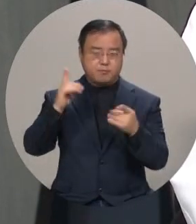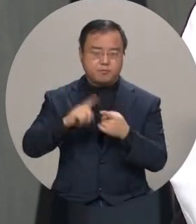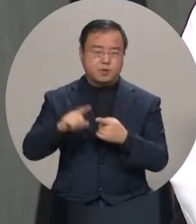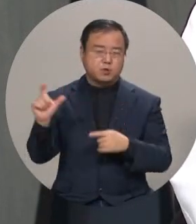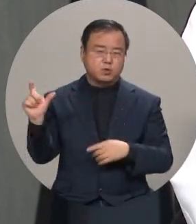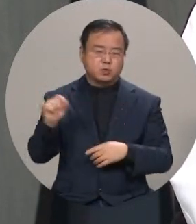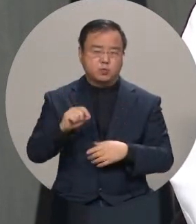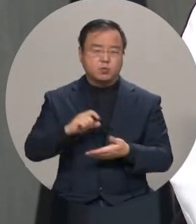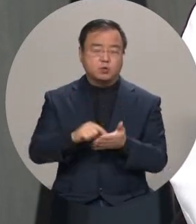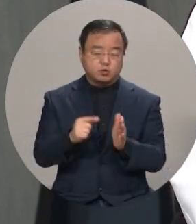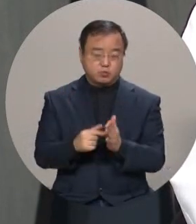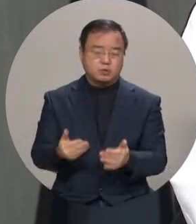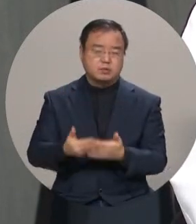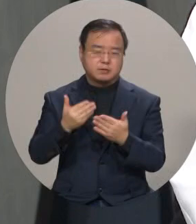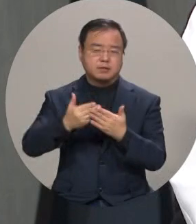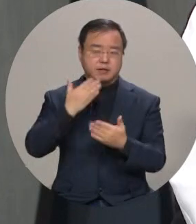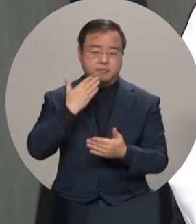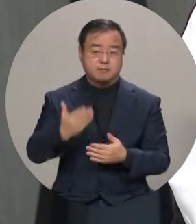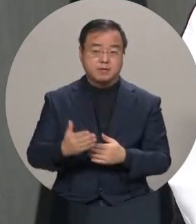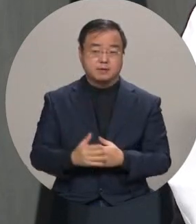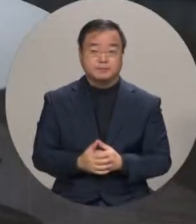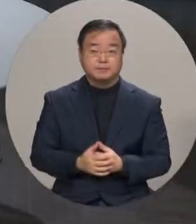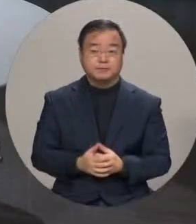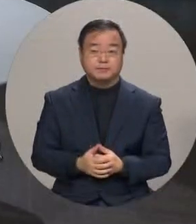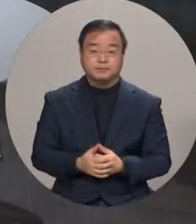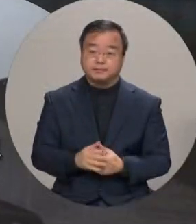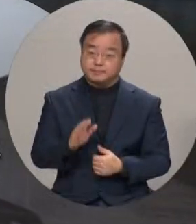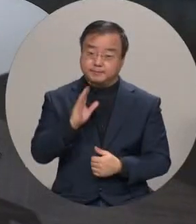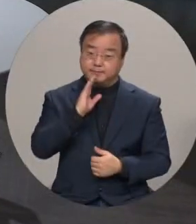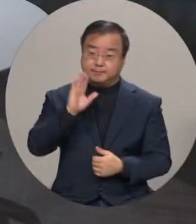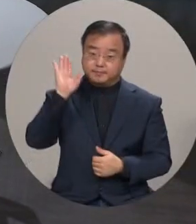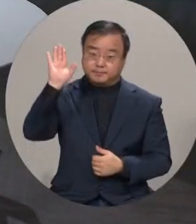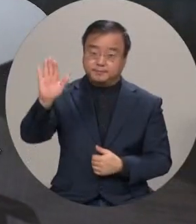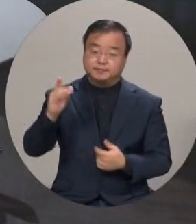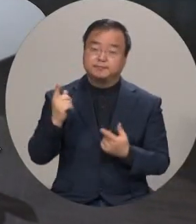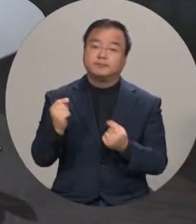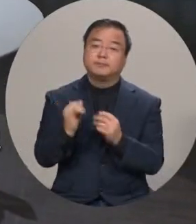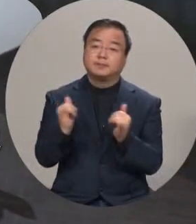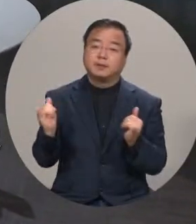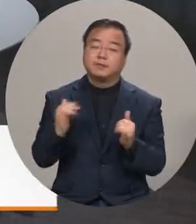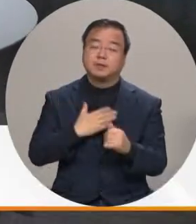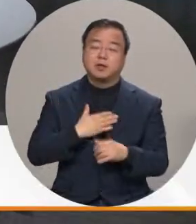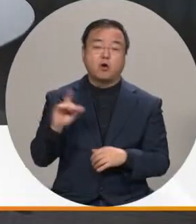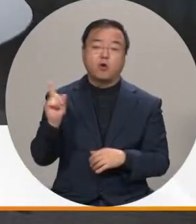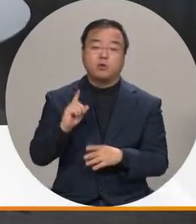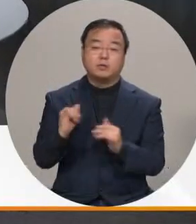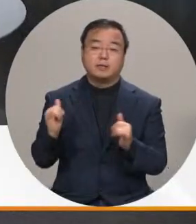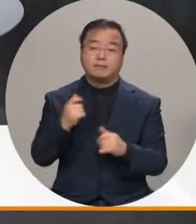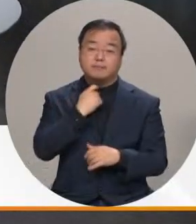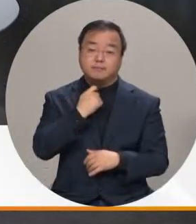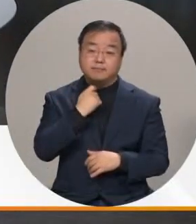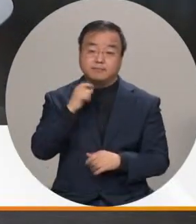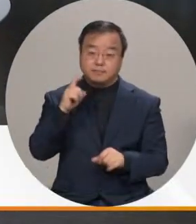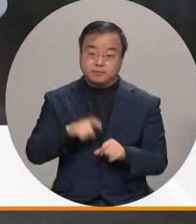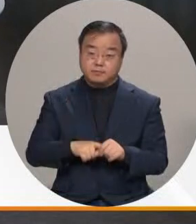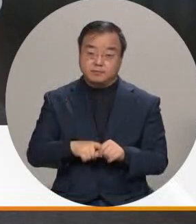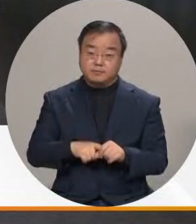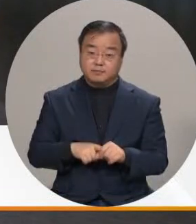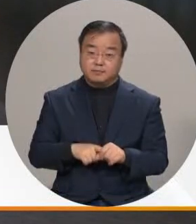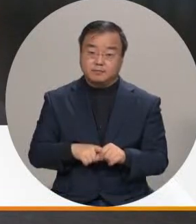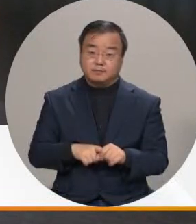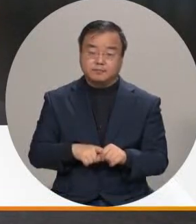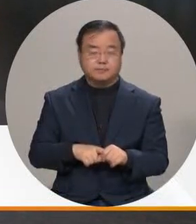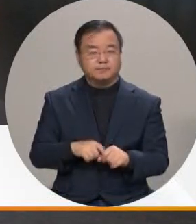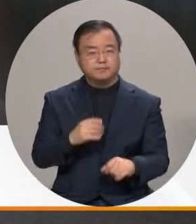빨라질 수 있을 거라고 생각하기 때문입니다 예 그렇다면 앞으로 이런 사람이 되고 싶다 하는 목표도 있을까요네